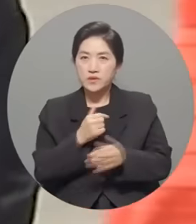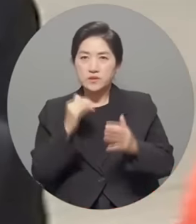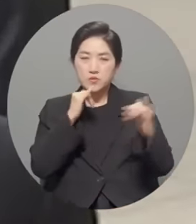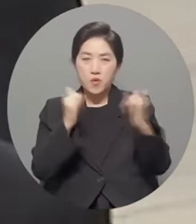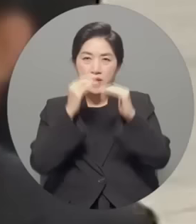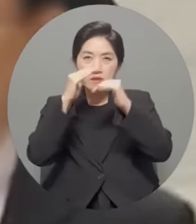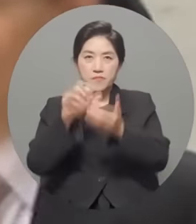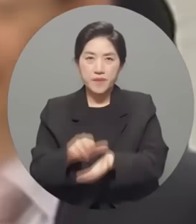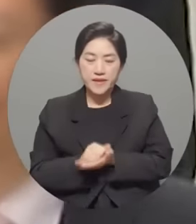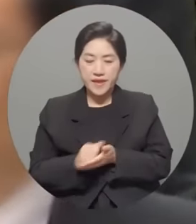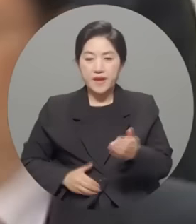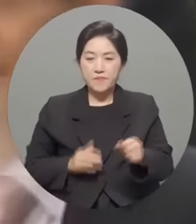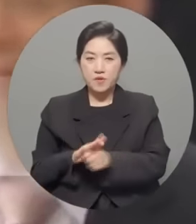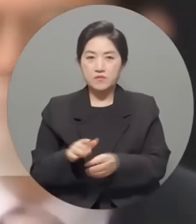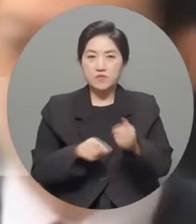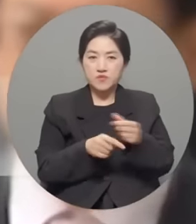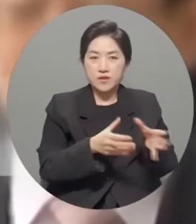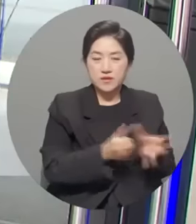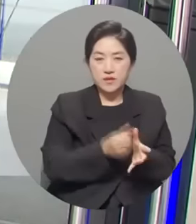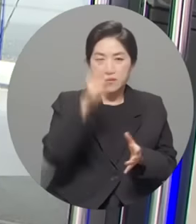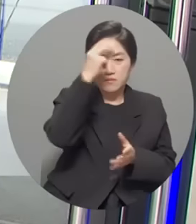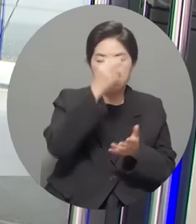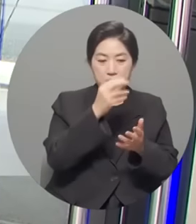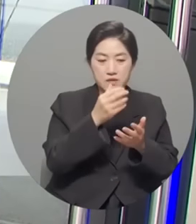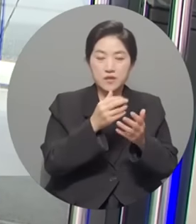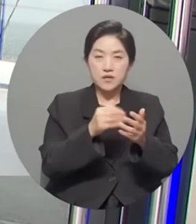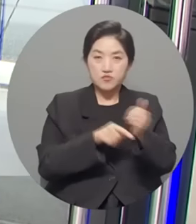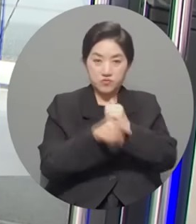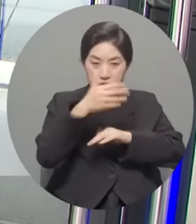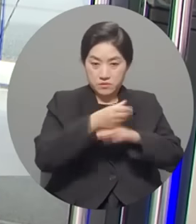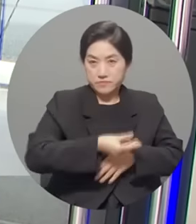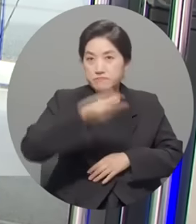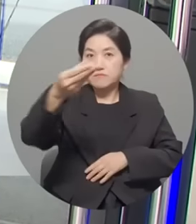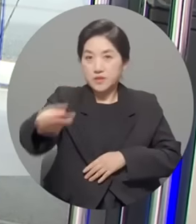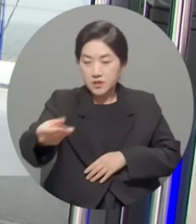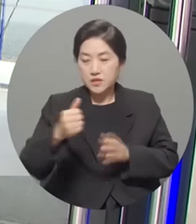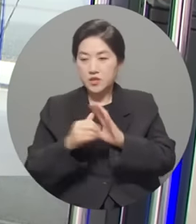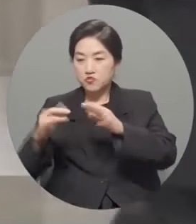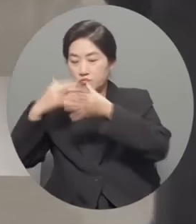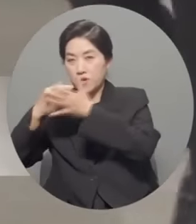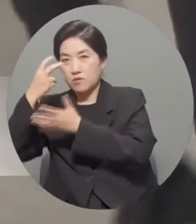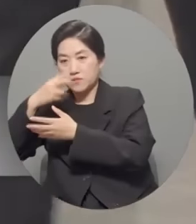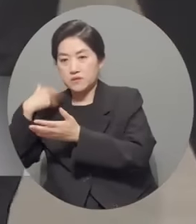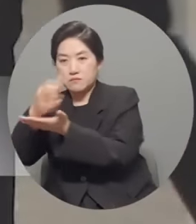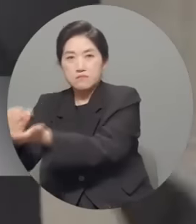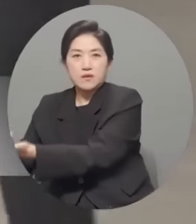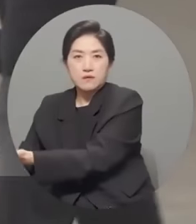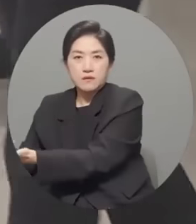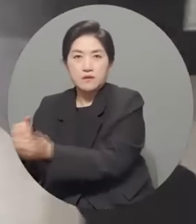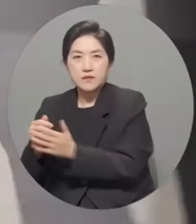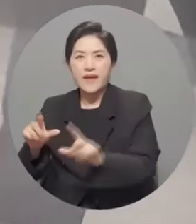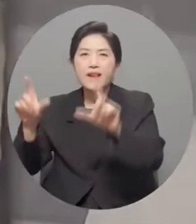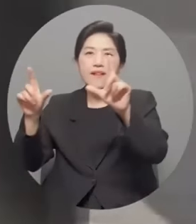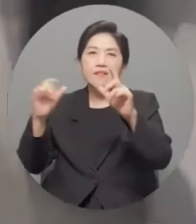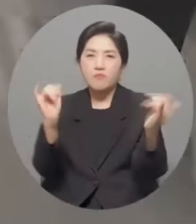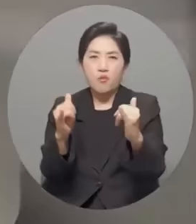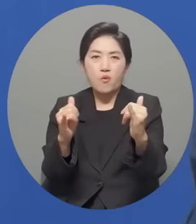해병대 수사단이 경찰에 넘긴 최상병 사건 수사 기록을 국방부 검찰단이 곧장 되찾아간 바로